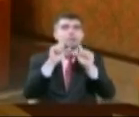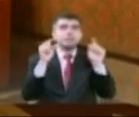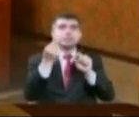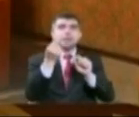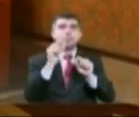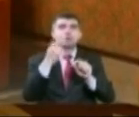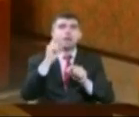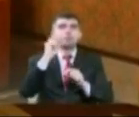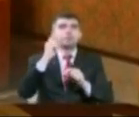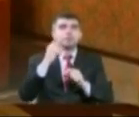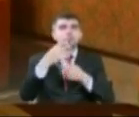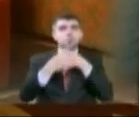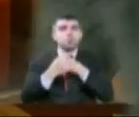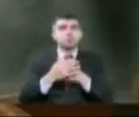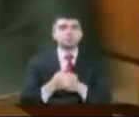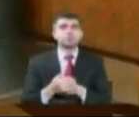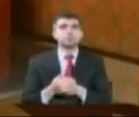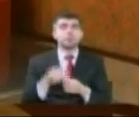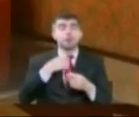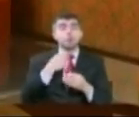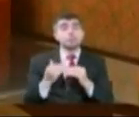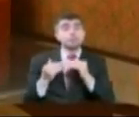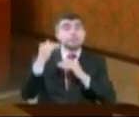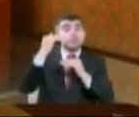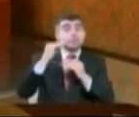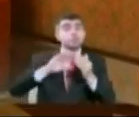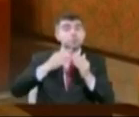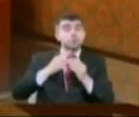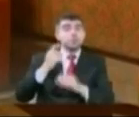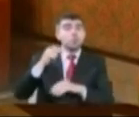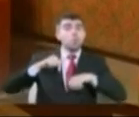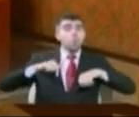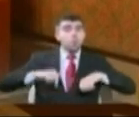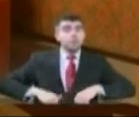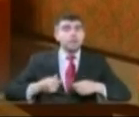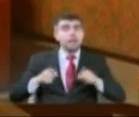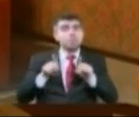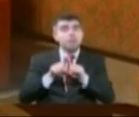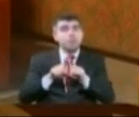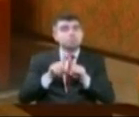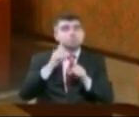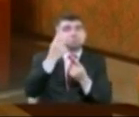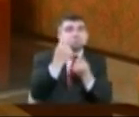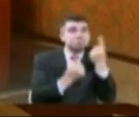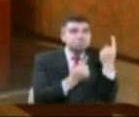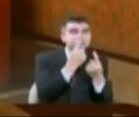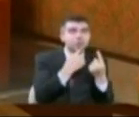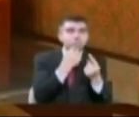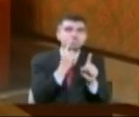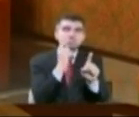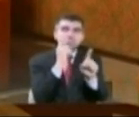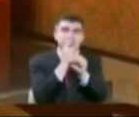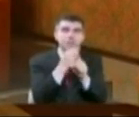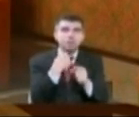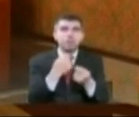لتطبيق الزيادة، على أن الوزارة تراعي حالات معينة فيما يتعلق بالعقارات السكنية، حالة